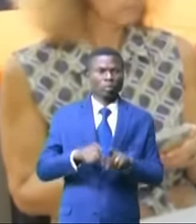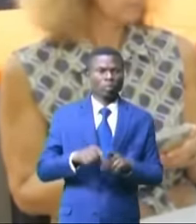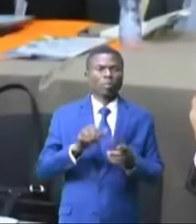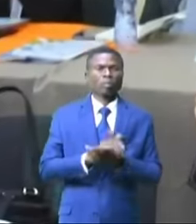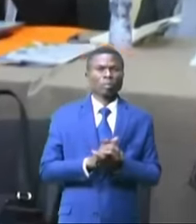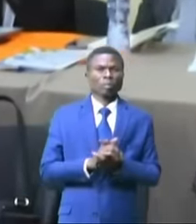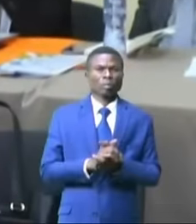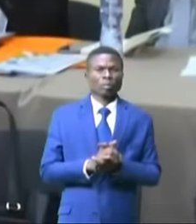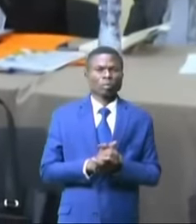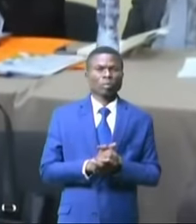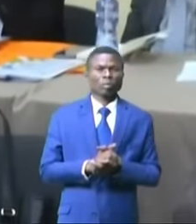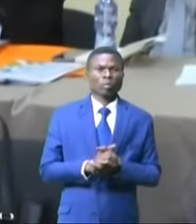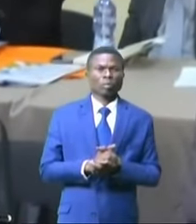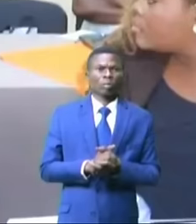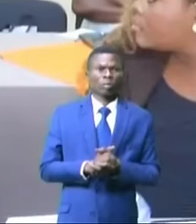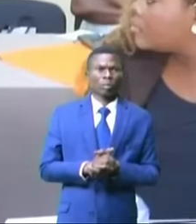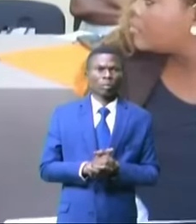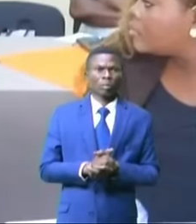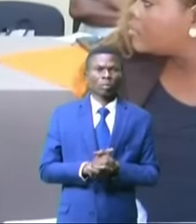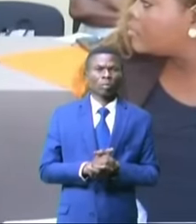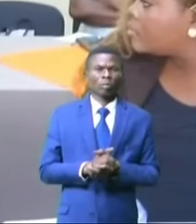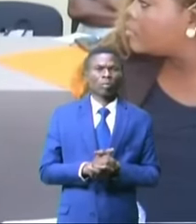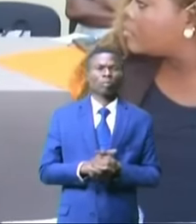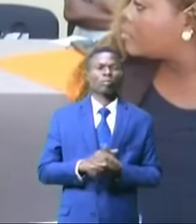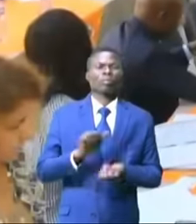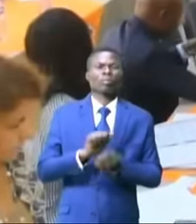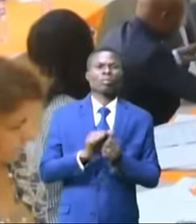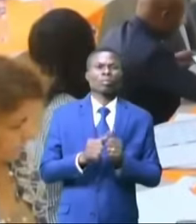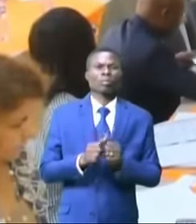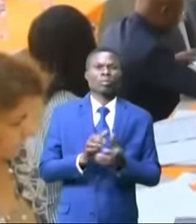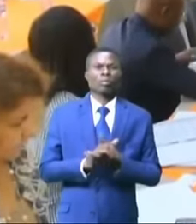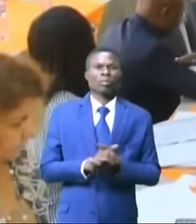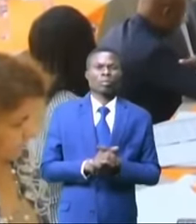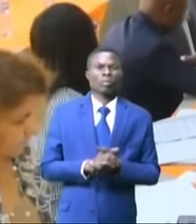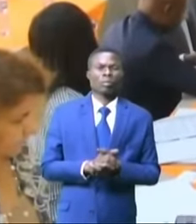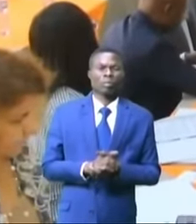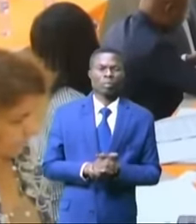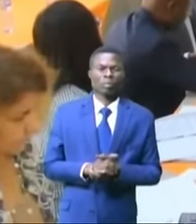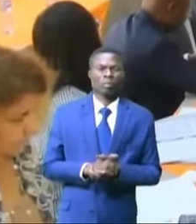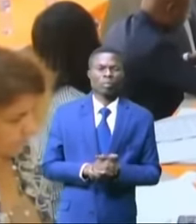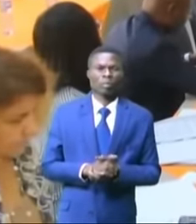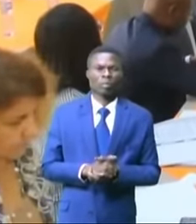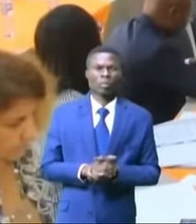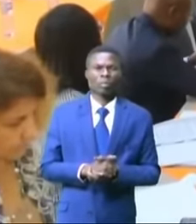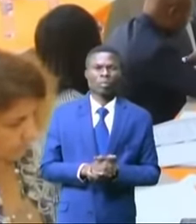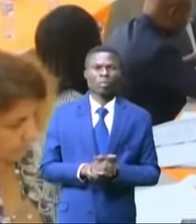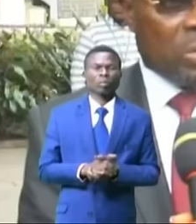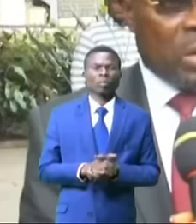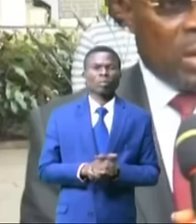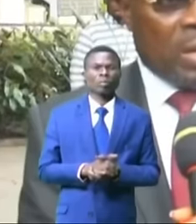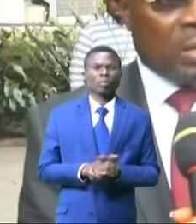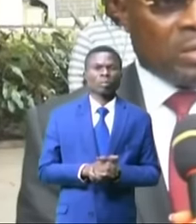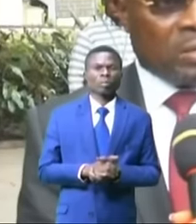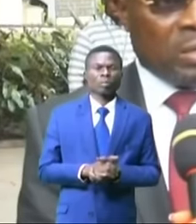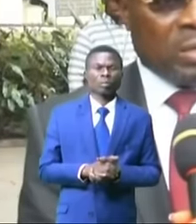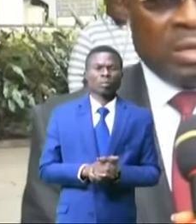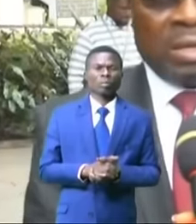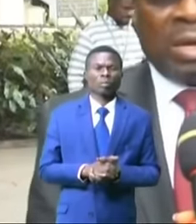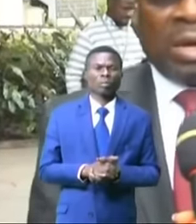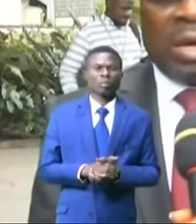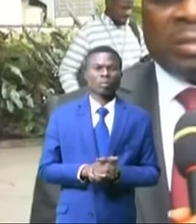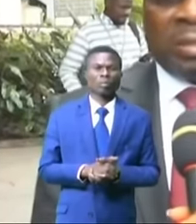question d'évaluer où est-ce qu'on en est, qu'est-ce qui est fait depuis l'adhésion de la